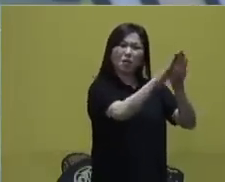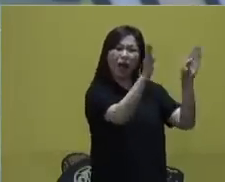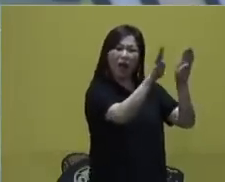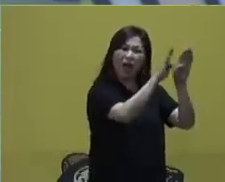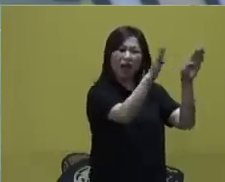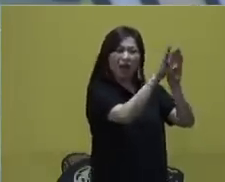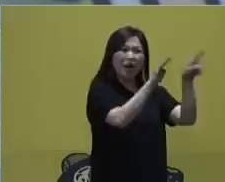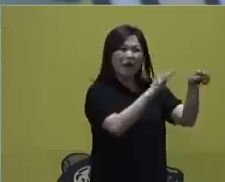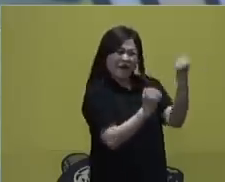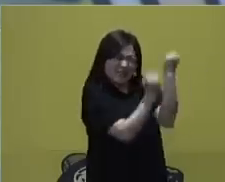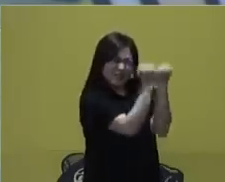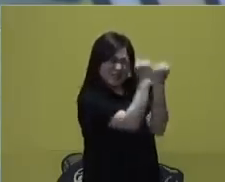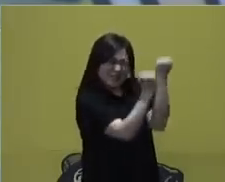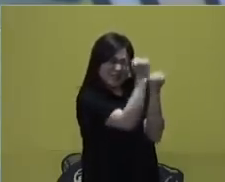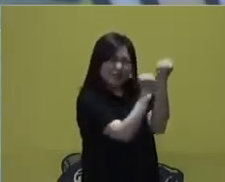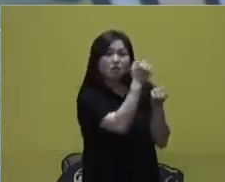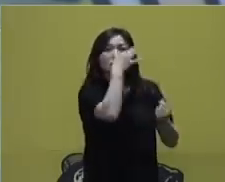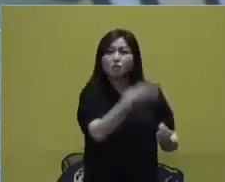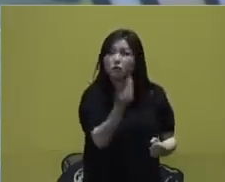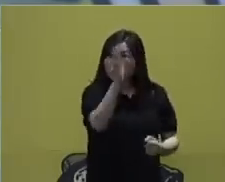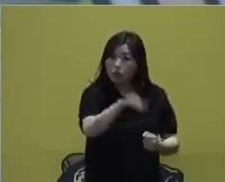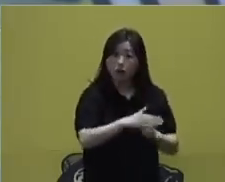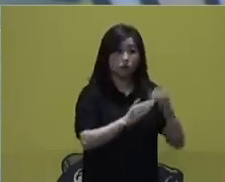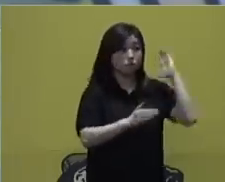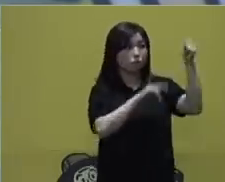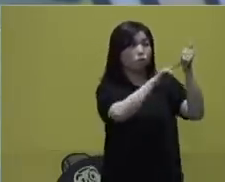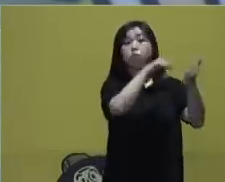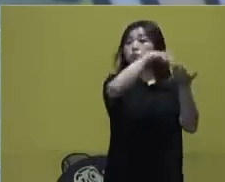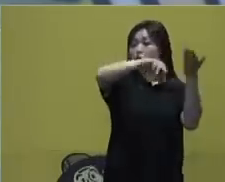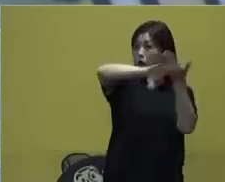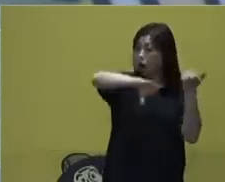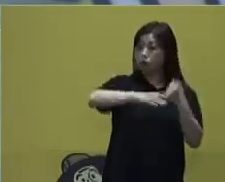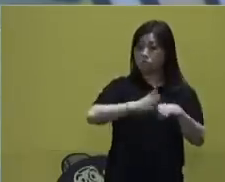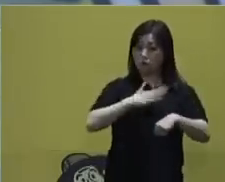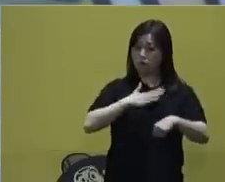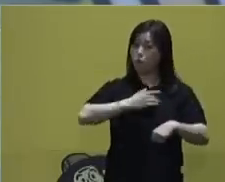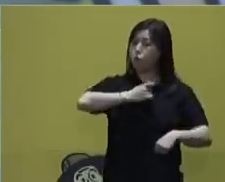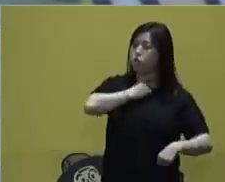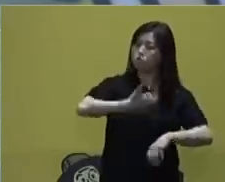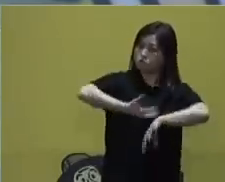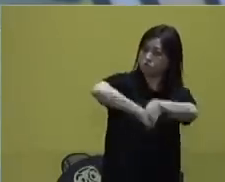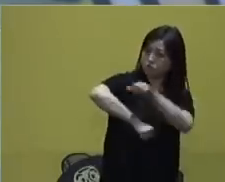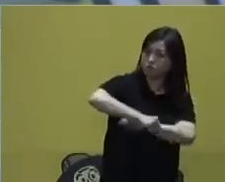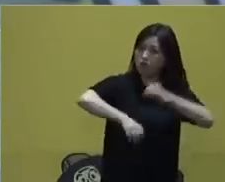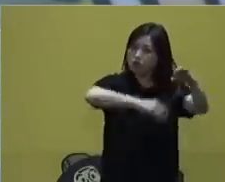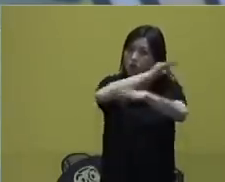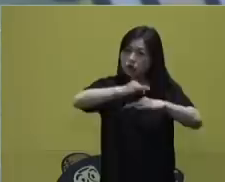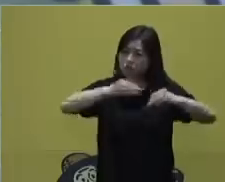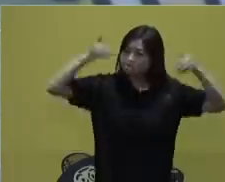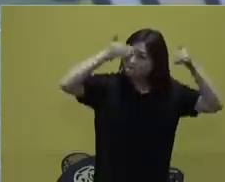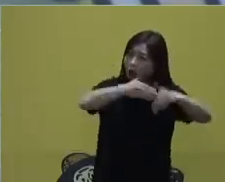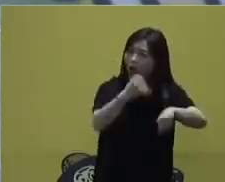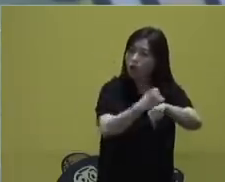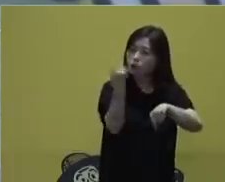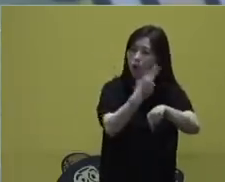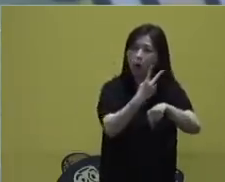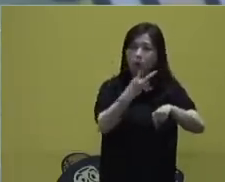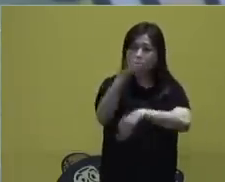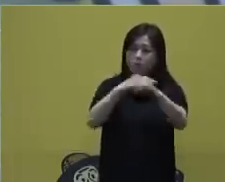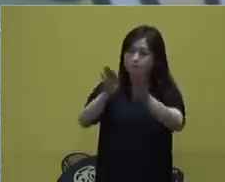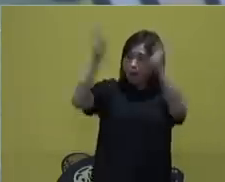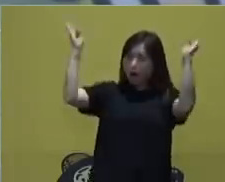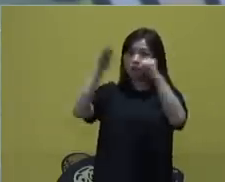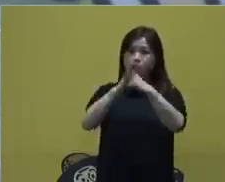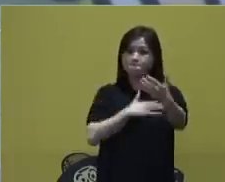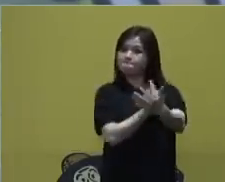굉장히 우리가 설득하기가 어려웠어요. 근데 지금 김정은은 그게 아니고 자기가 자발적으로 경제에 올인을 하고 또 경제 개방을 하고 경제